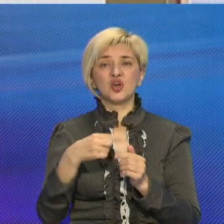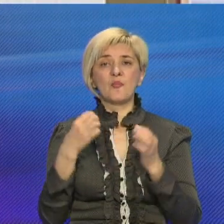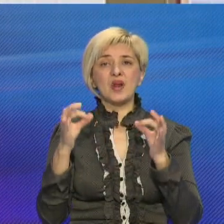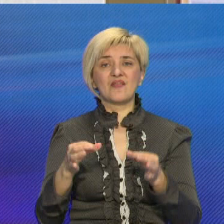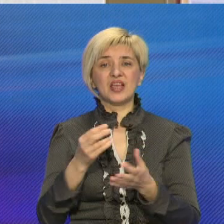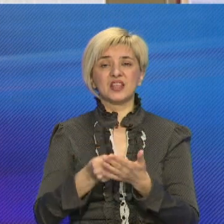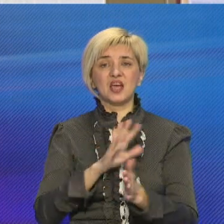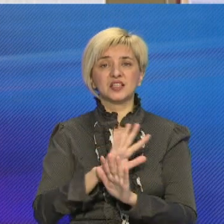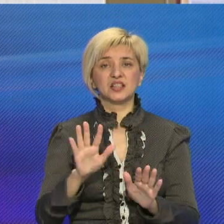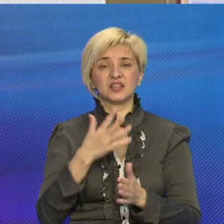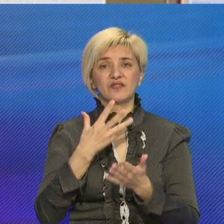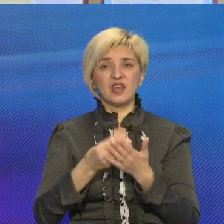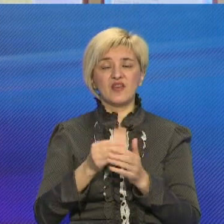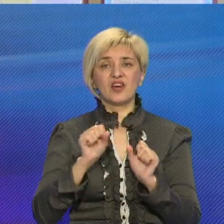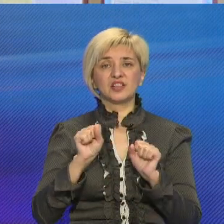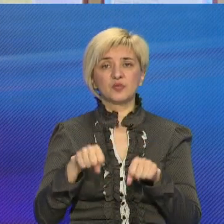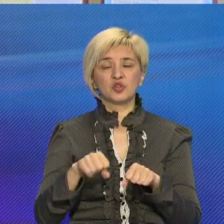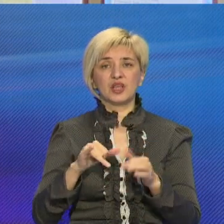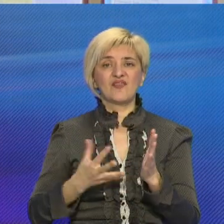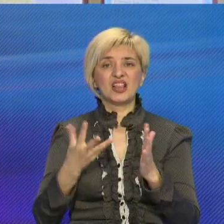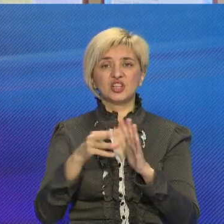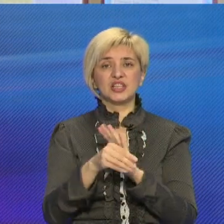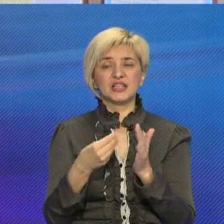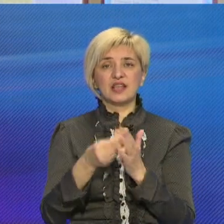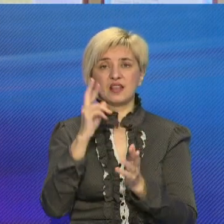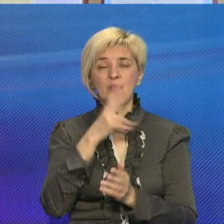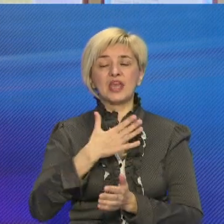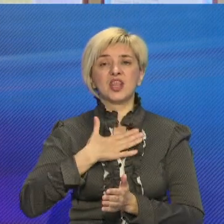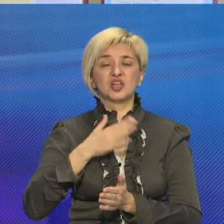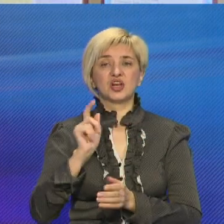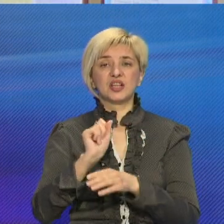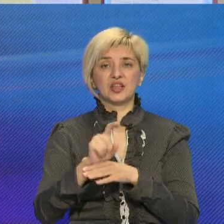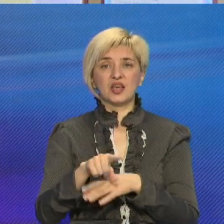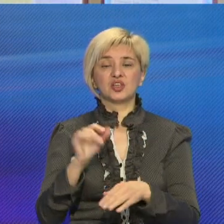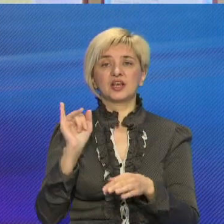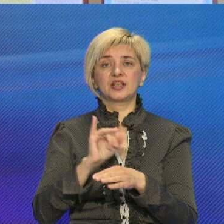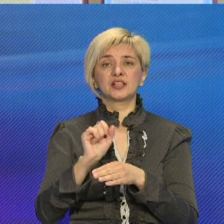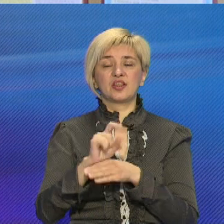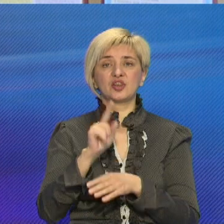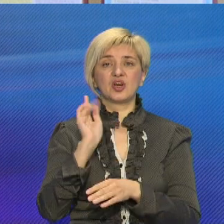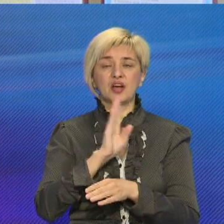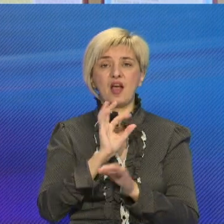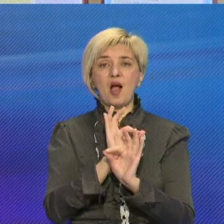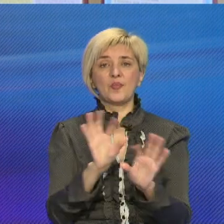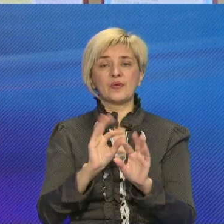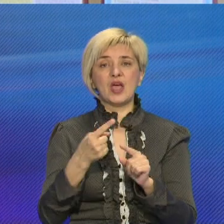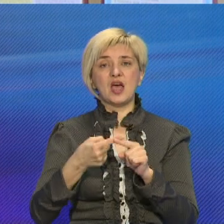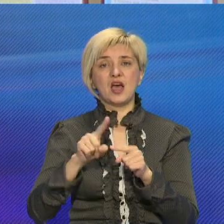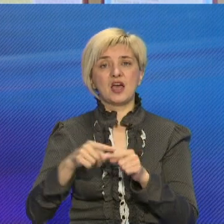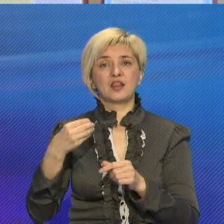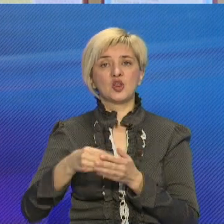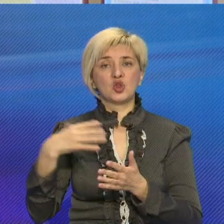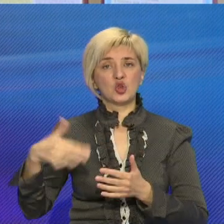даже куда-то вложить деньги неправильно. И наша задача, и задача родителей – объяснить, например, даже эта вещь